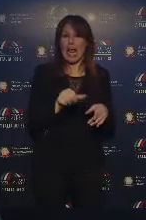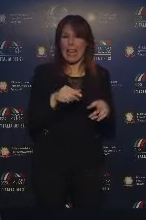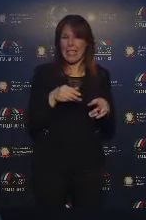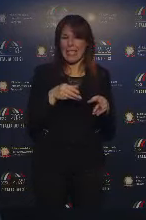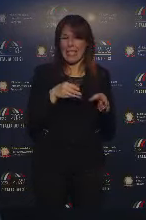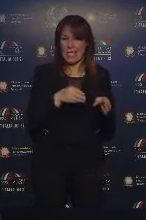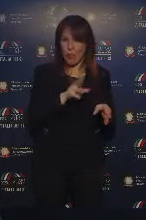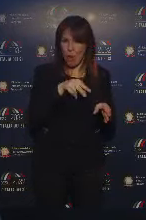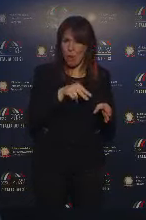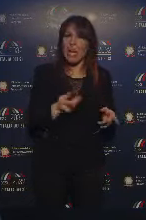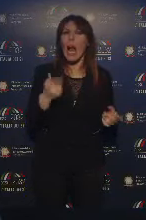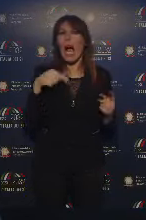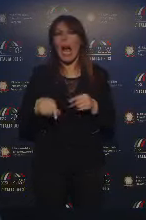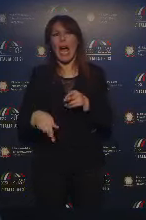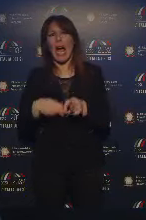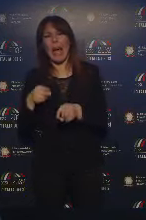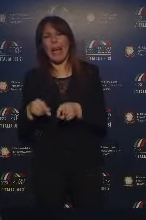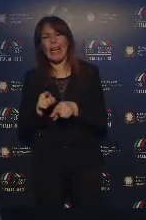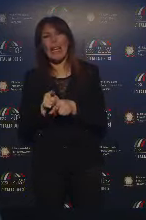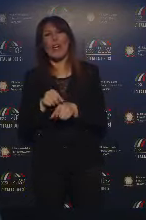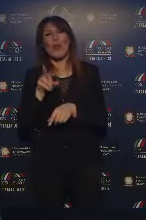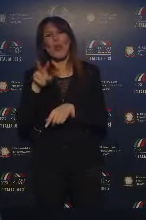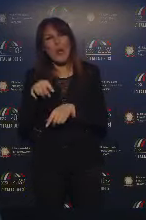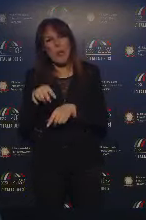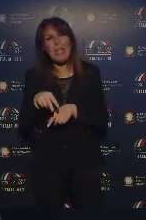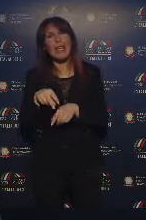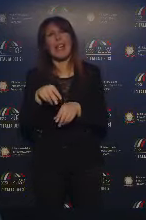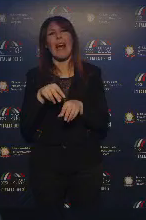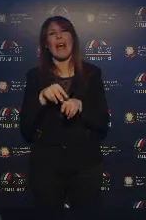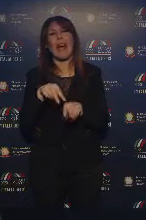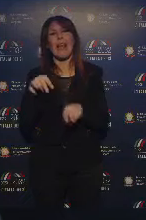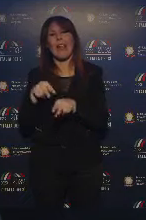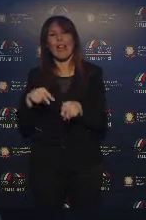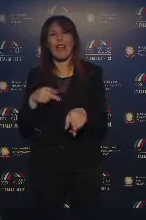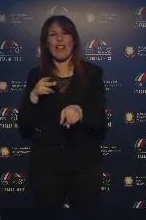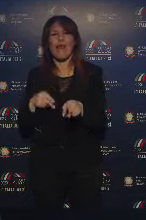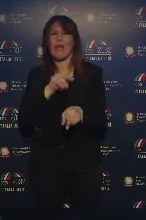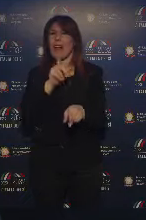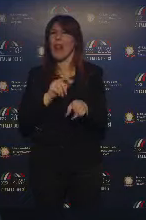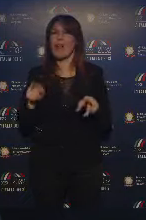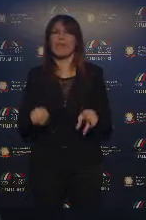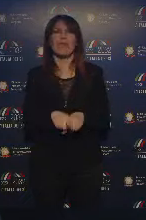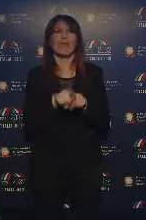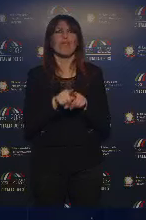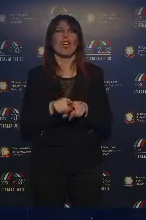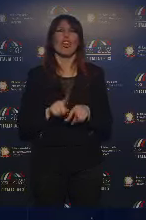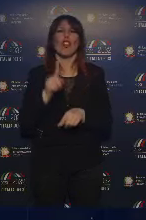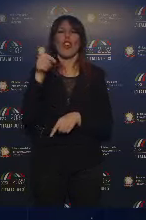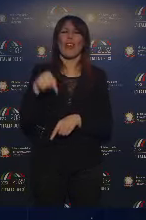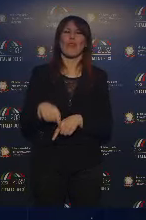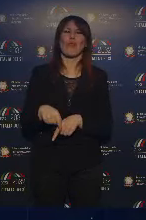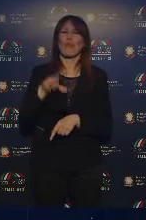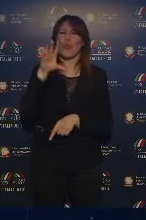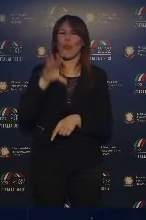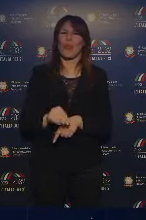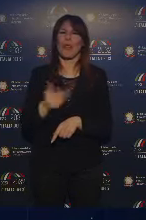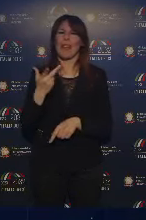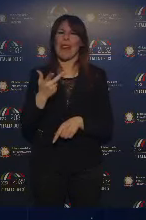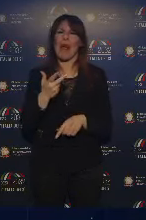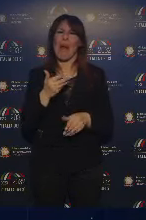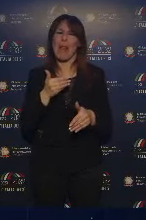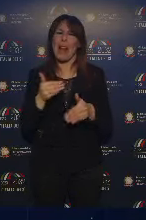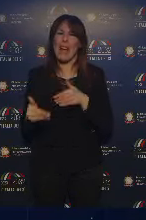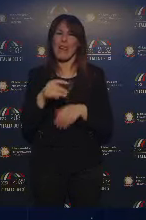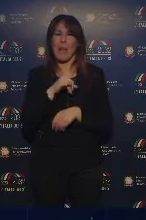cantieri oggi aperti sulla rete ferroviaria italiana da nord a sud per 3 miliardi e mezzo